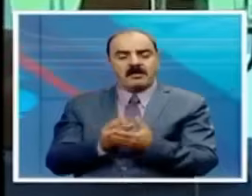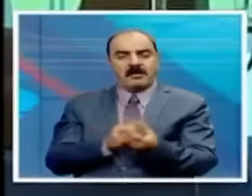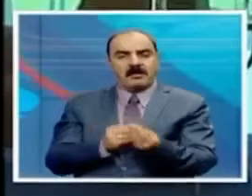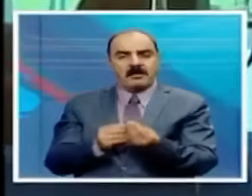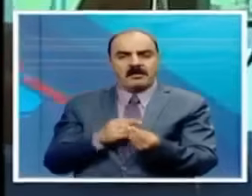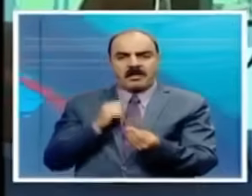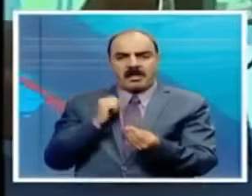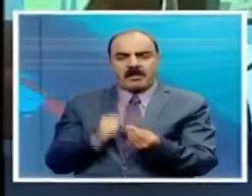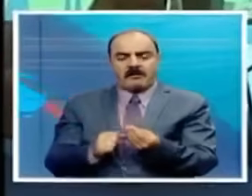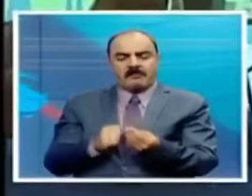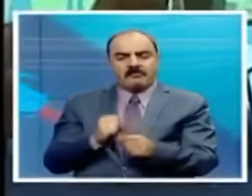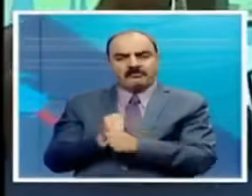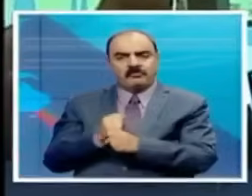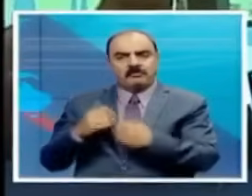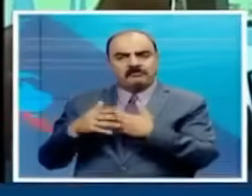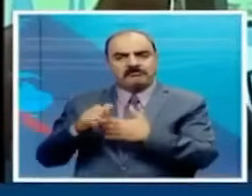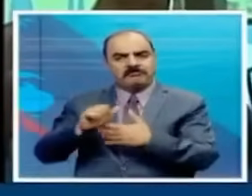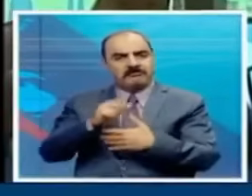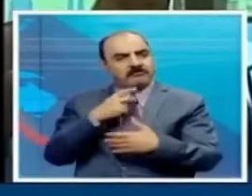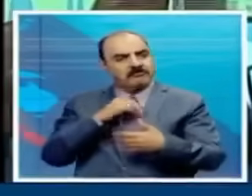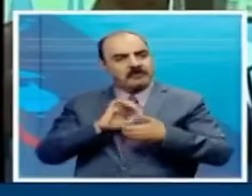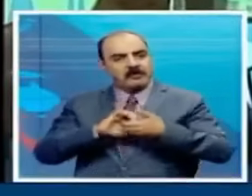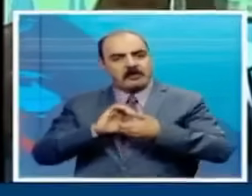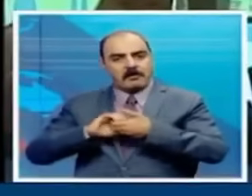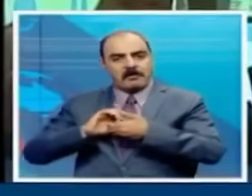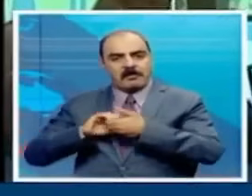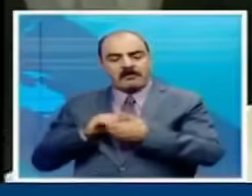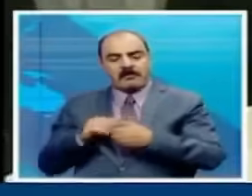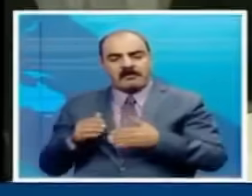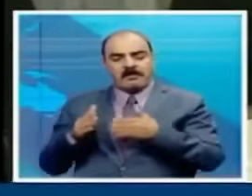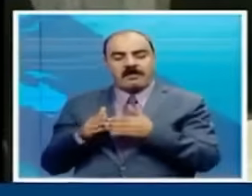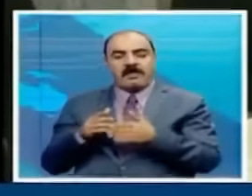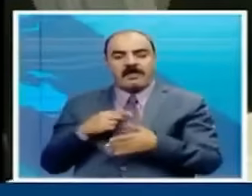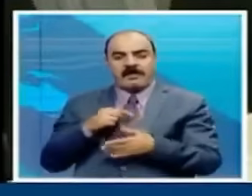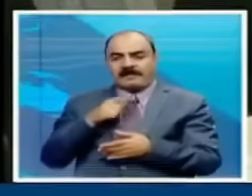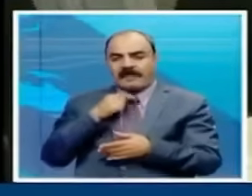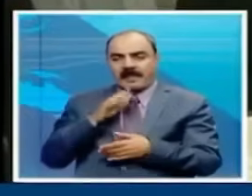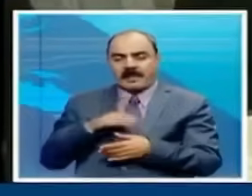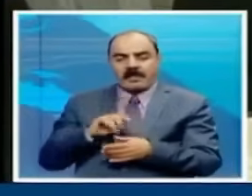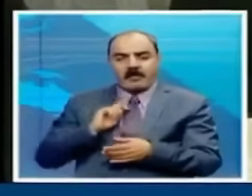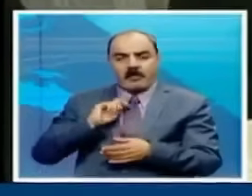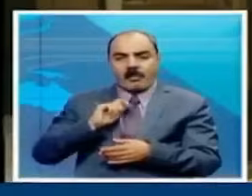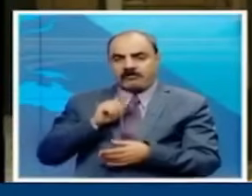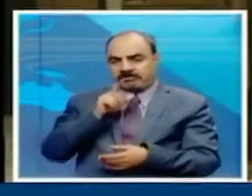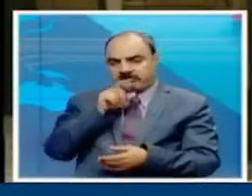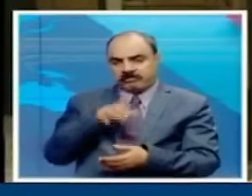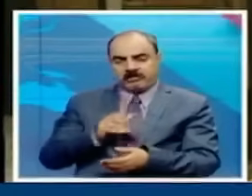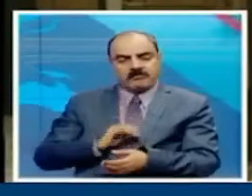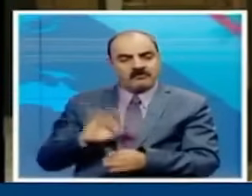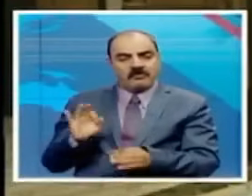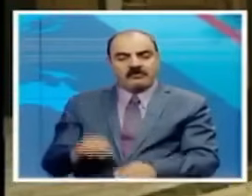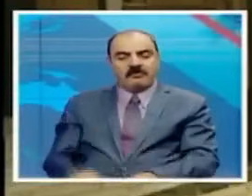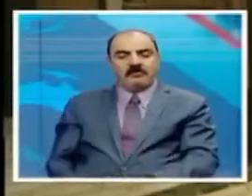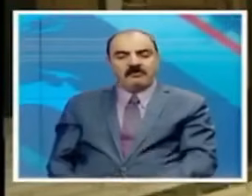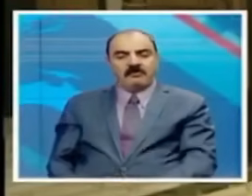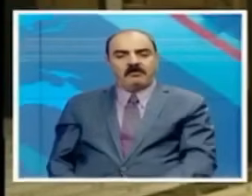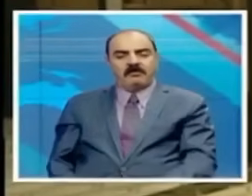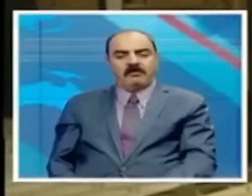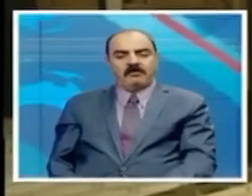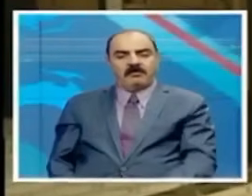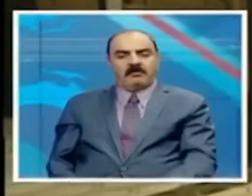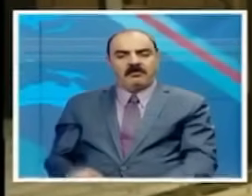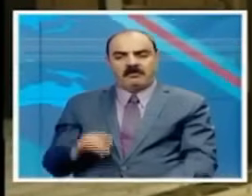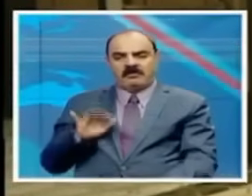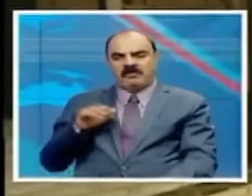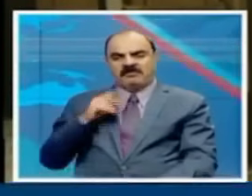وإحدى الشركات العاملة في الاستثمار البيئي في محمية وادي دجلة بمحافظة القاهرة. الحاجات الطبيعية كان الناس